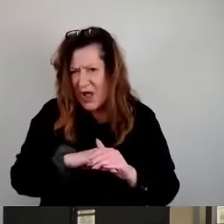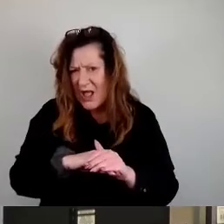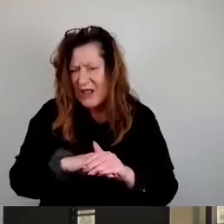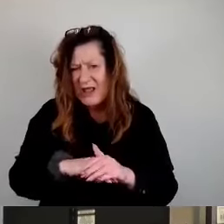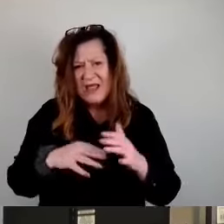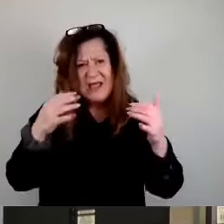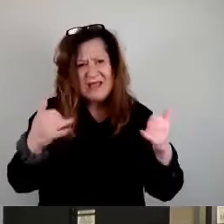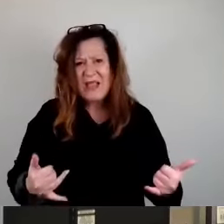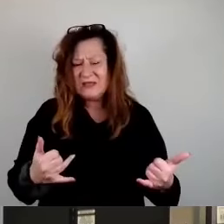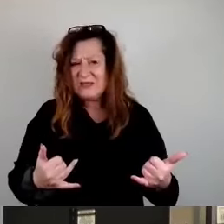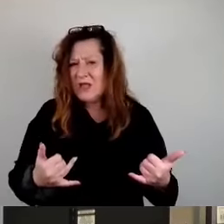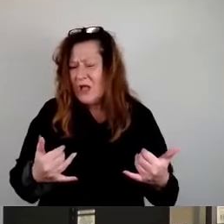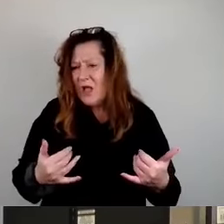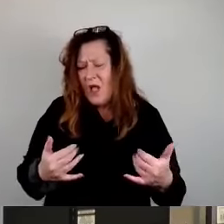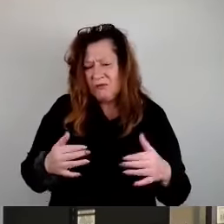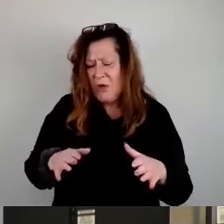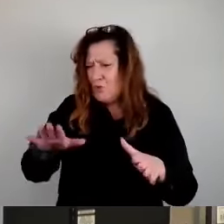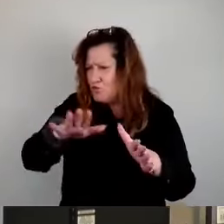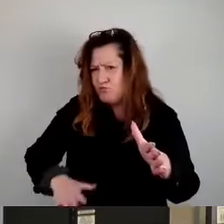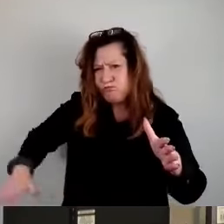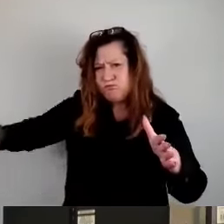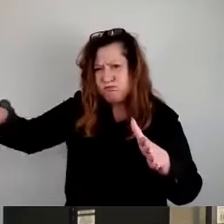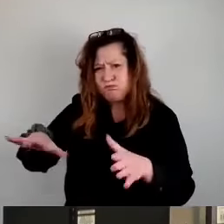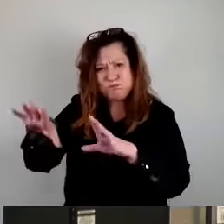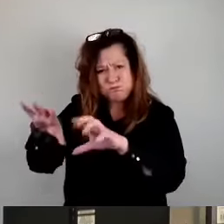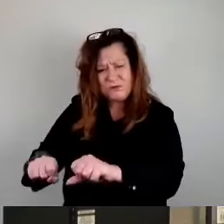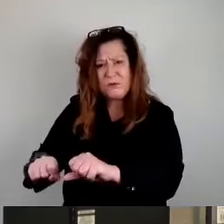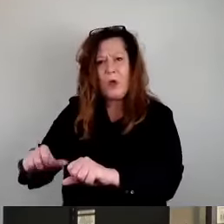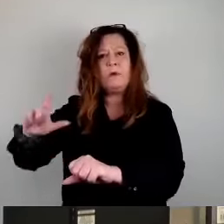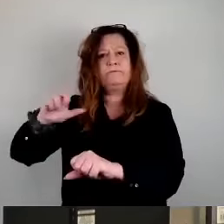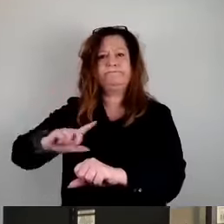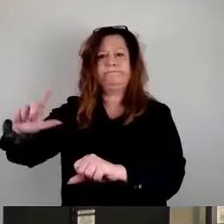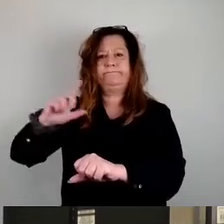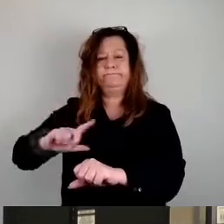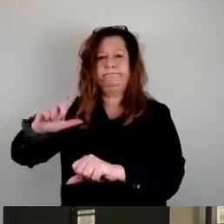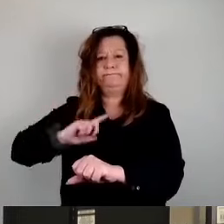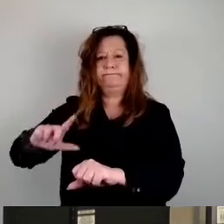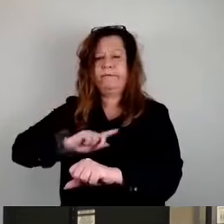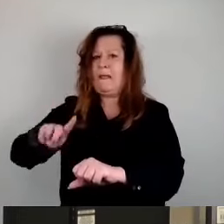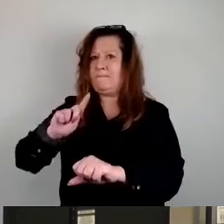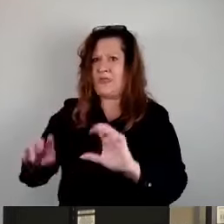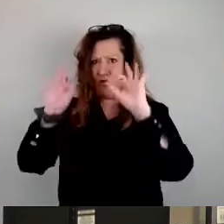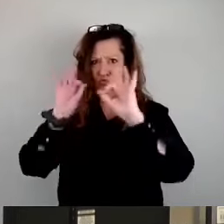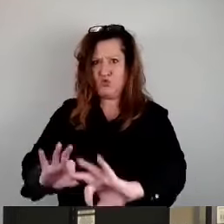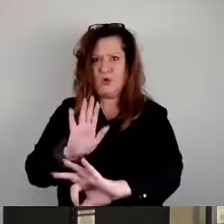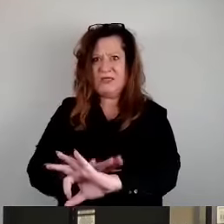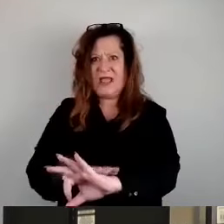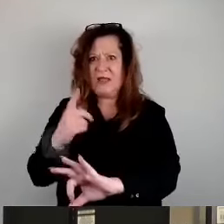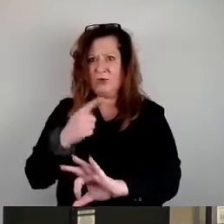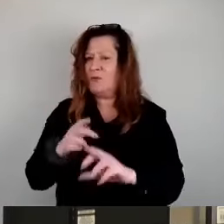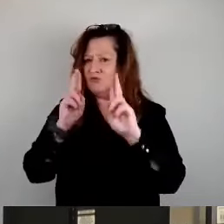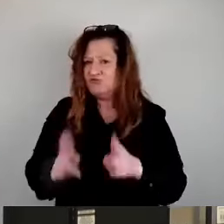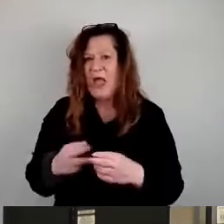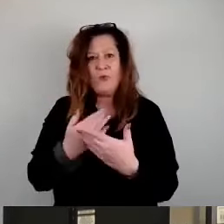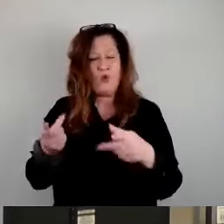riesige Fläche besitzt und damit nichts macht und einfach nur wartet, bis der glückliche Zeitpunkt kommt, wo entweder die Stadt oder irgendjemand anders ihm